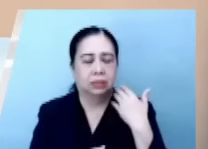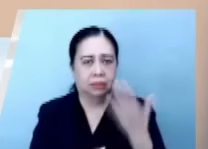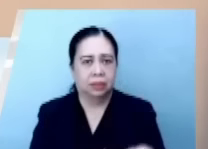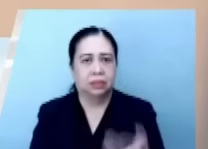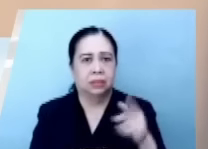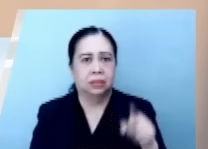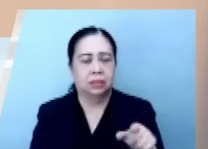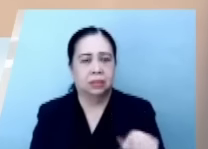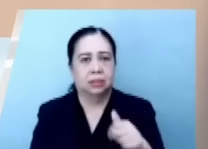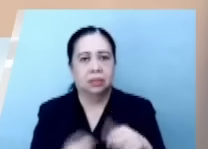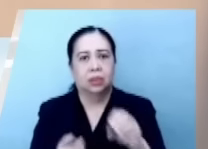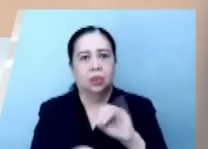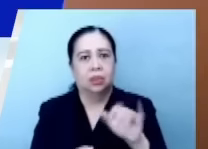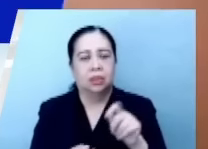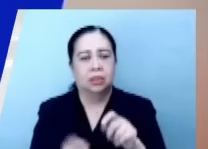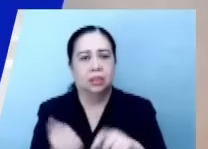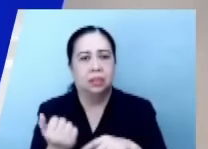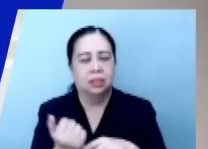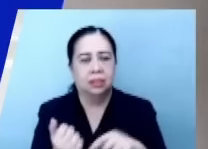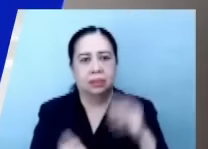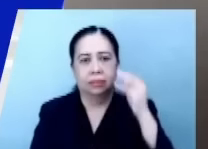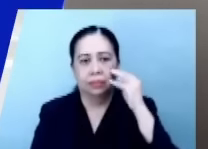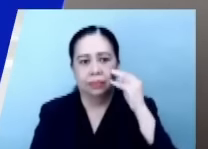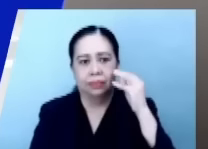apprentice seaman na si Mori Caguay.